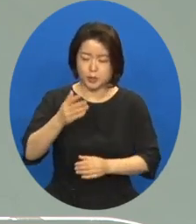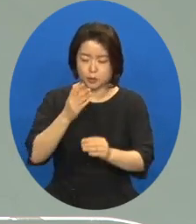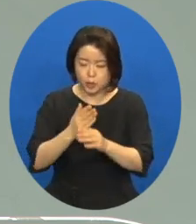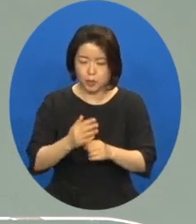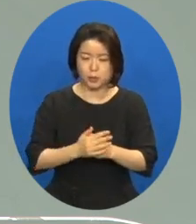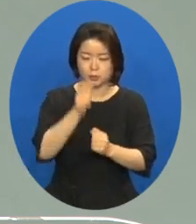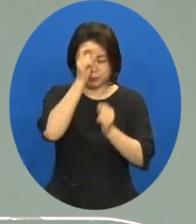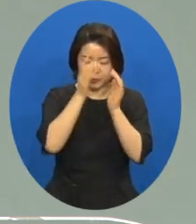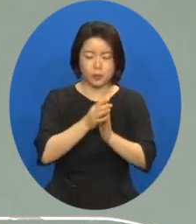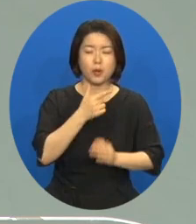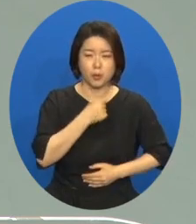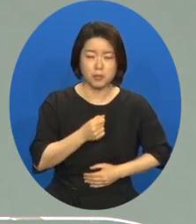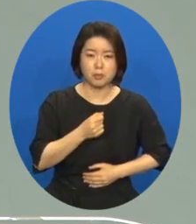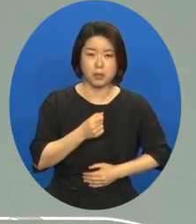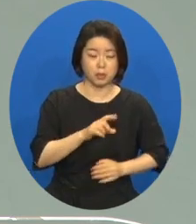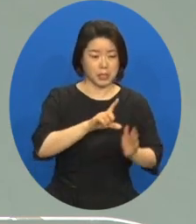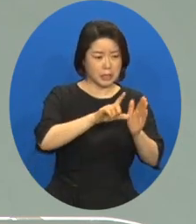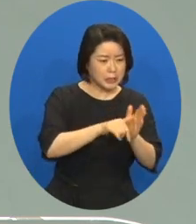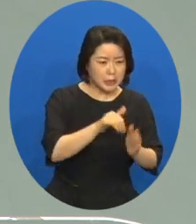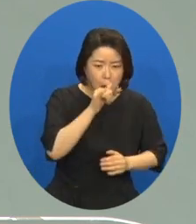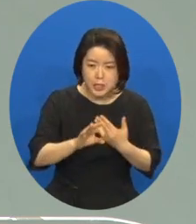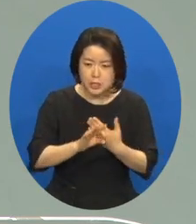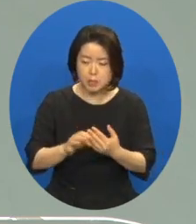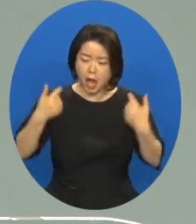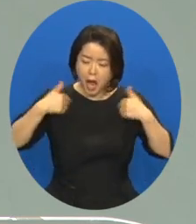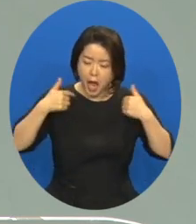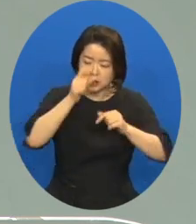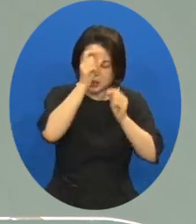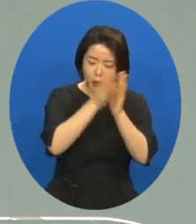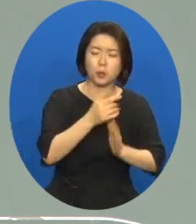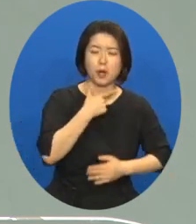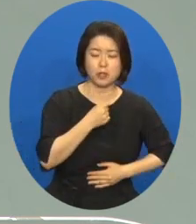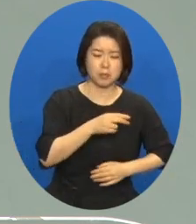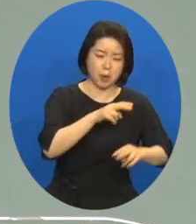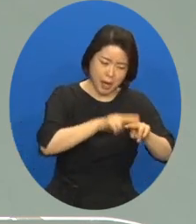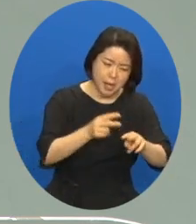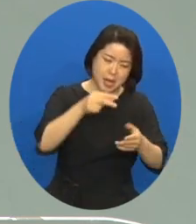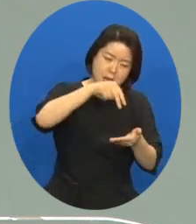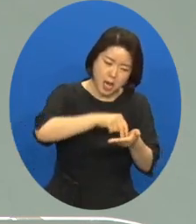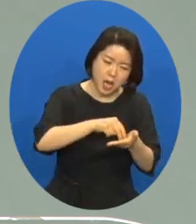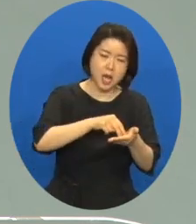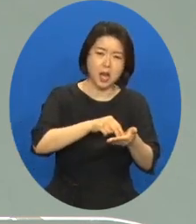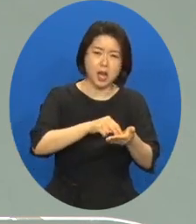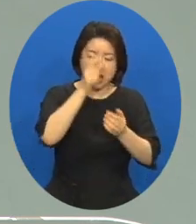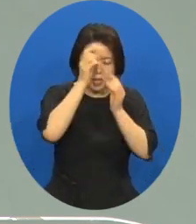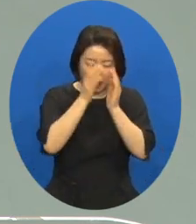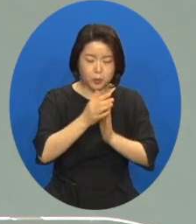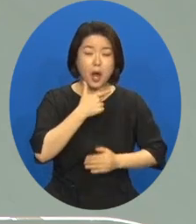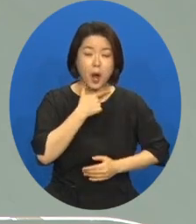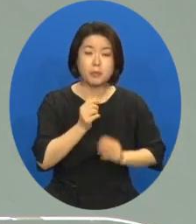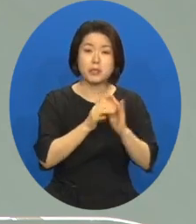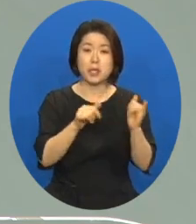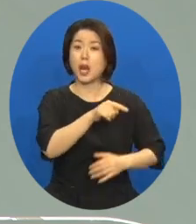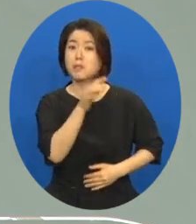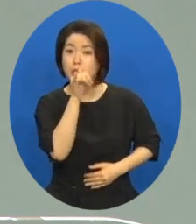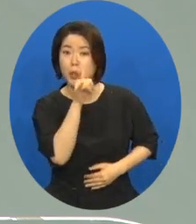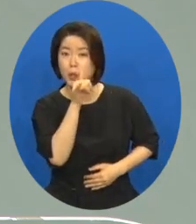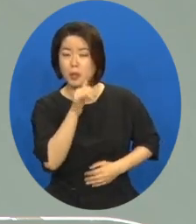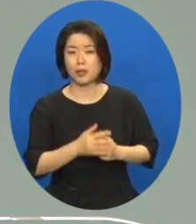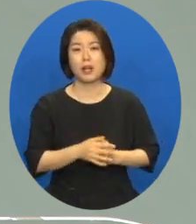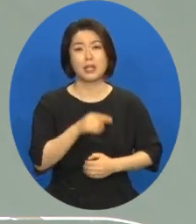싶고 하여튼 시간을 조금 내서라도 기도하고 싶고 앉기만 하면 기도가 되고 그런 사람이 있다는 거예요. 이